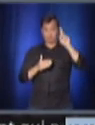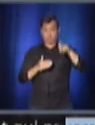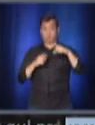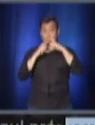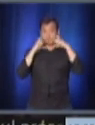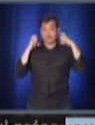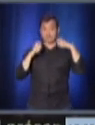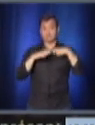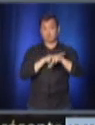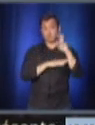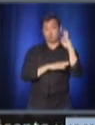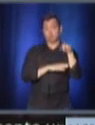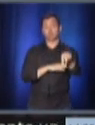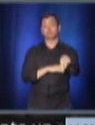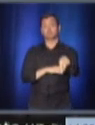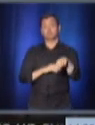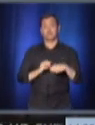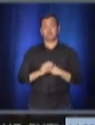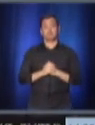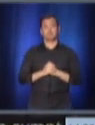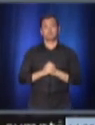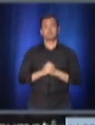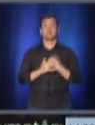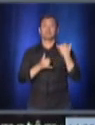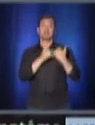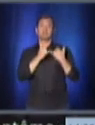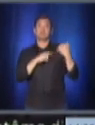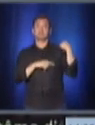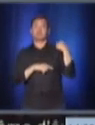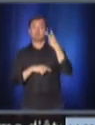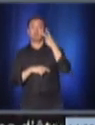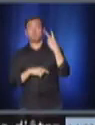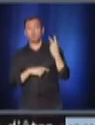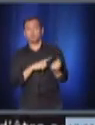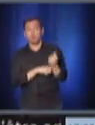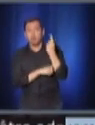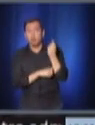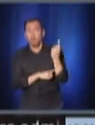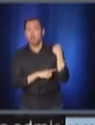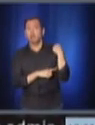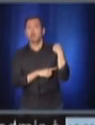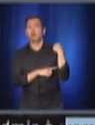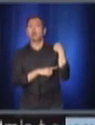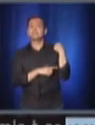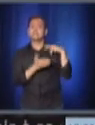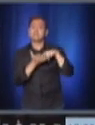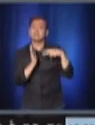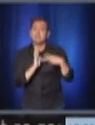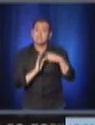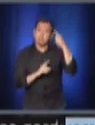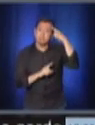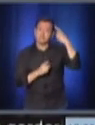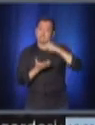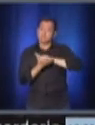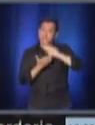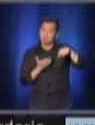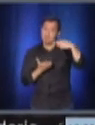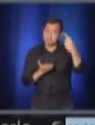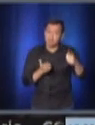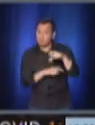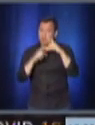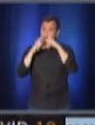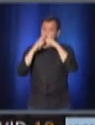transport en commun. Étant donné les événements de cette fin de semaine, est-ce que vous êtes quand même confiant qu'on va respecter les règles? Puis